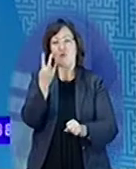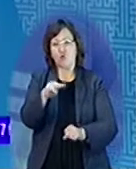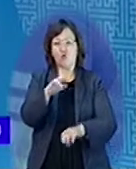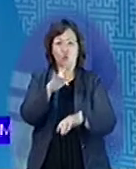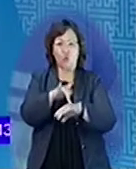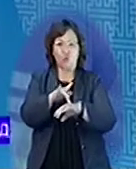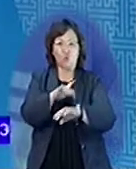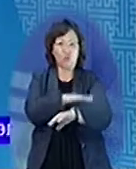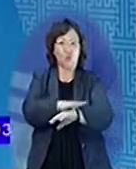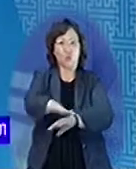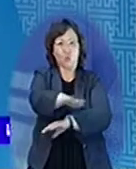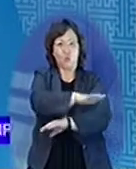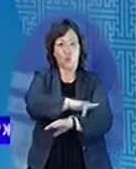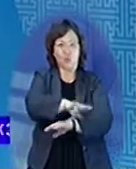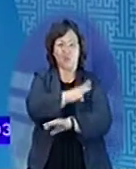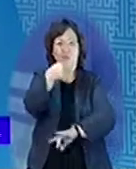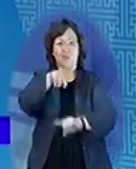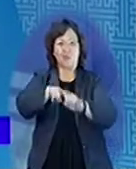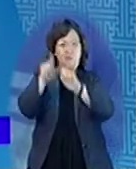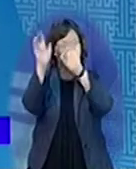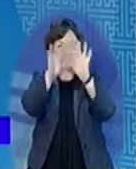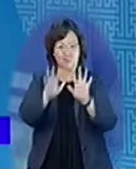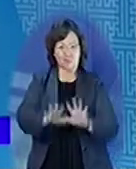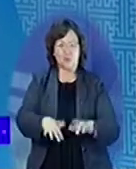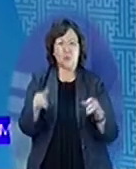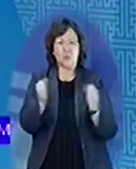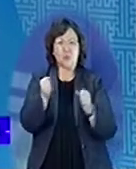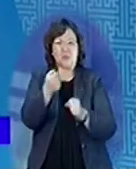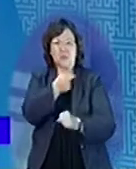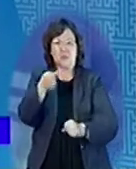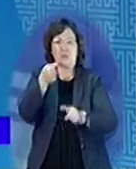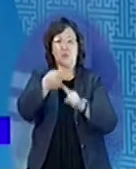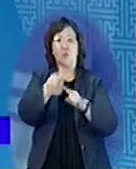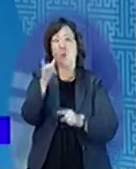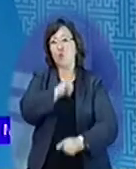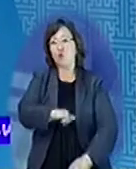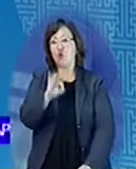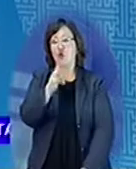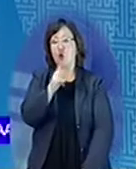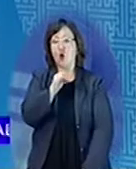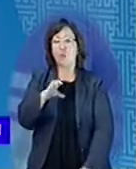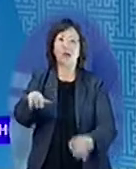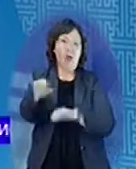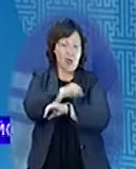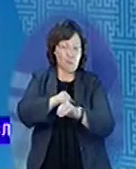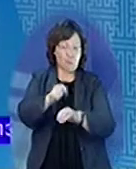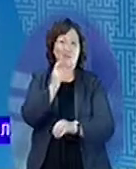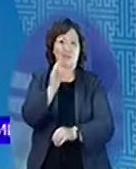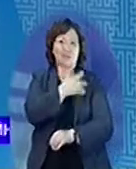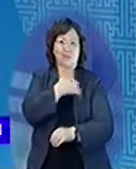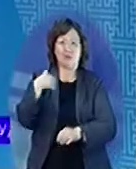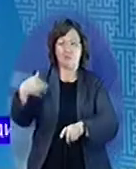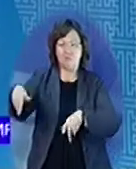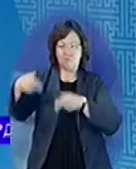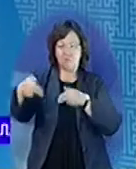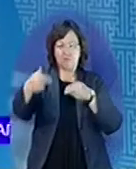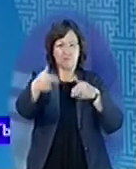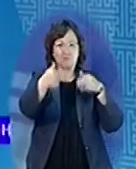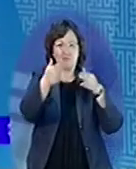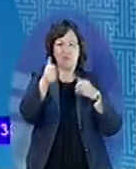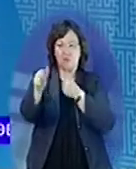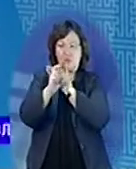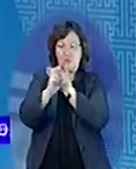зүгийн нутгаар дахин цас орж эрс хүйтрэх өртчилсэн мэдээлэл гарчээ. Иймд улсын онцгой комиссаас аймгийн засаг дарга нартай онлайн хурал хийж цаашаад чухам юун